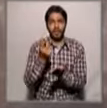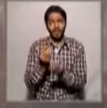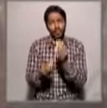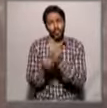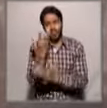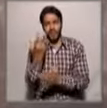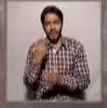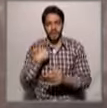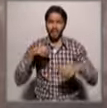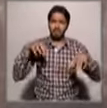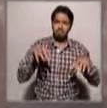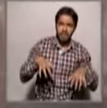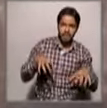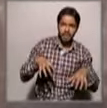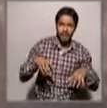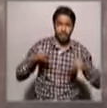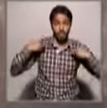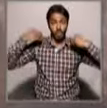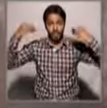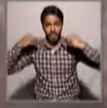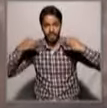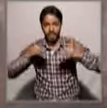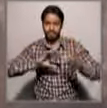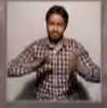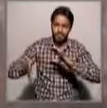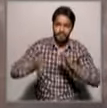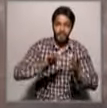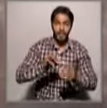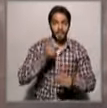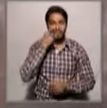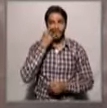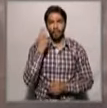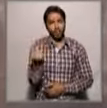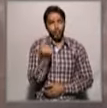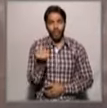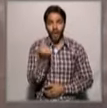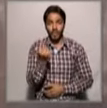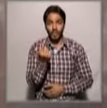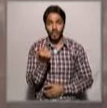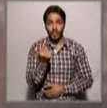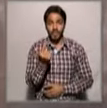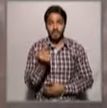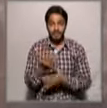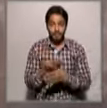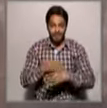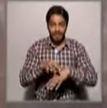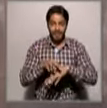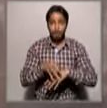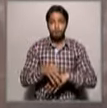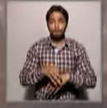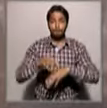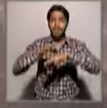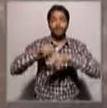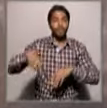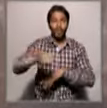ذلك وينشط ويكسل وينشط ويكسل. فهذه مسائل طبيعية في بني آدم، خاصة إذا كنا لم نكن نحن على